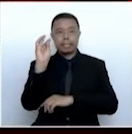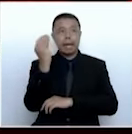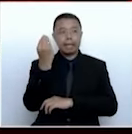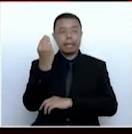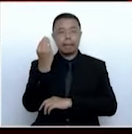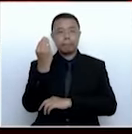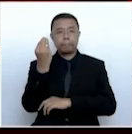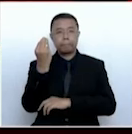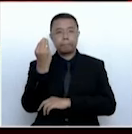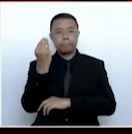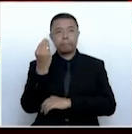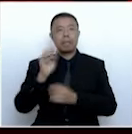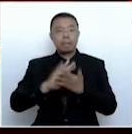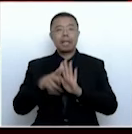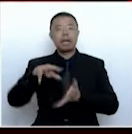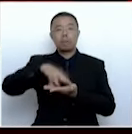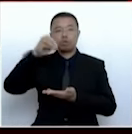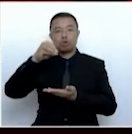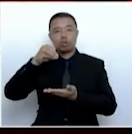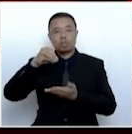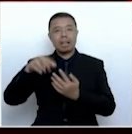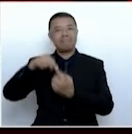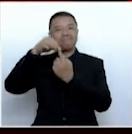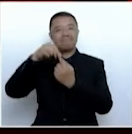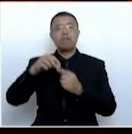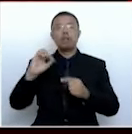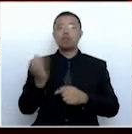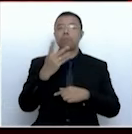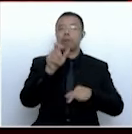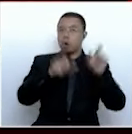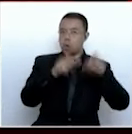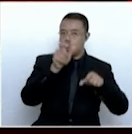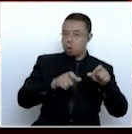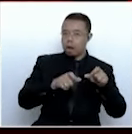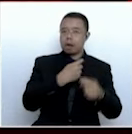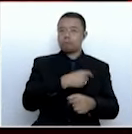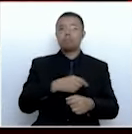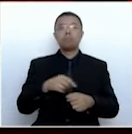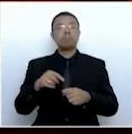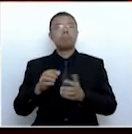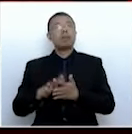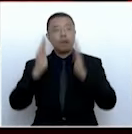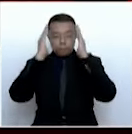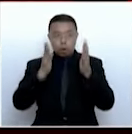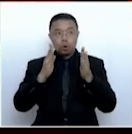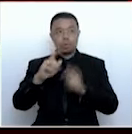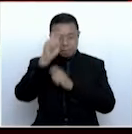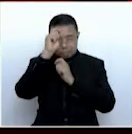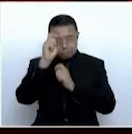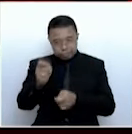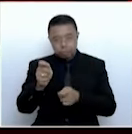Jakarta sebagai pusat keunggulan sumber daya manusia yang fokus pada adab,